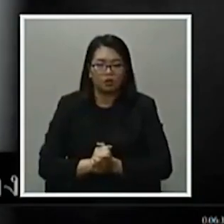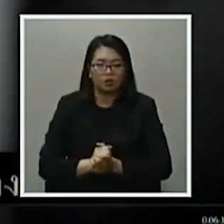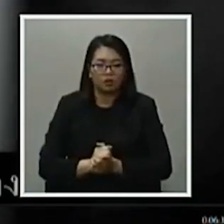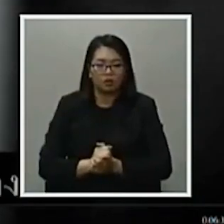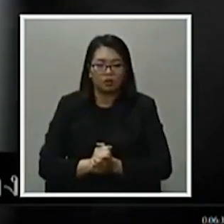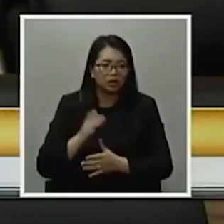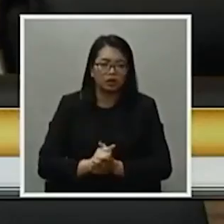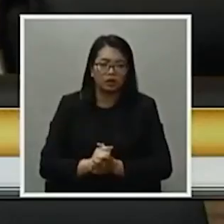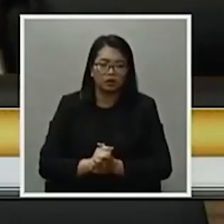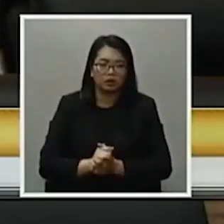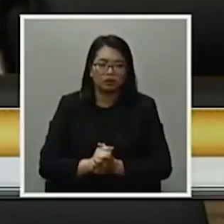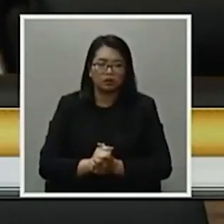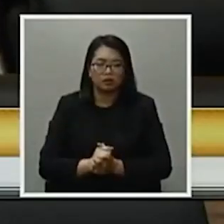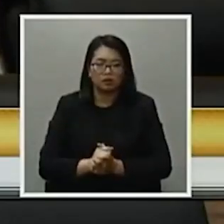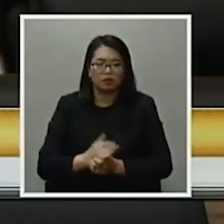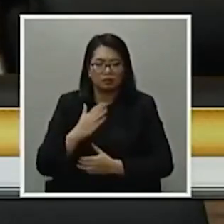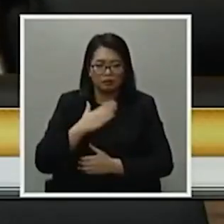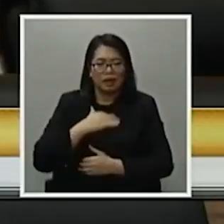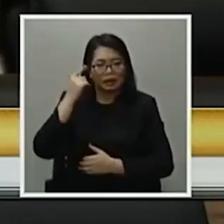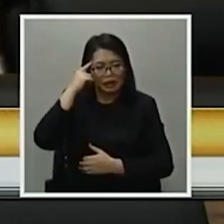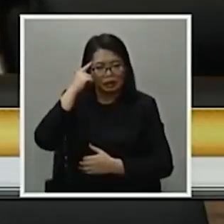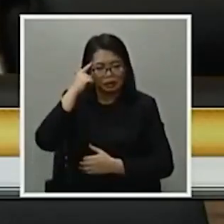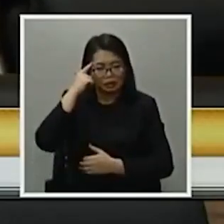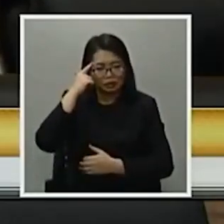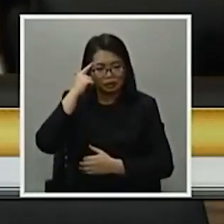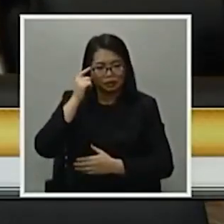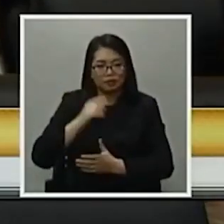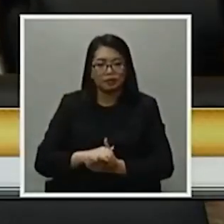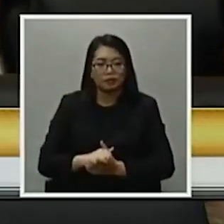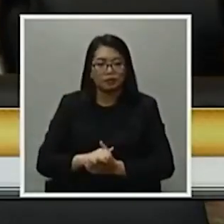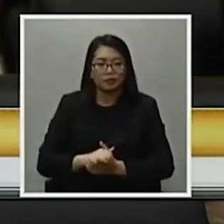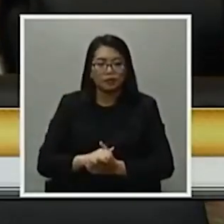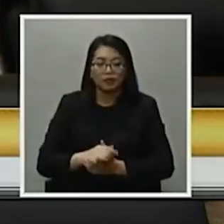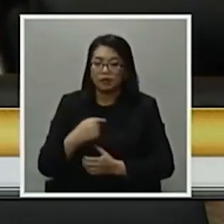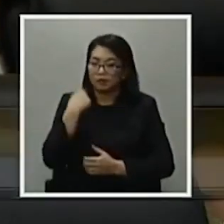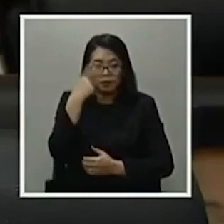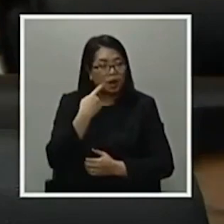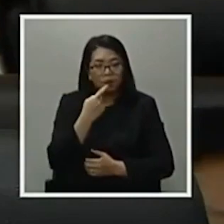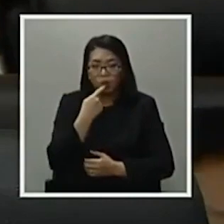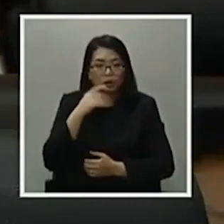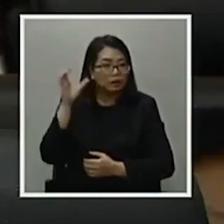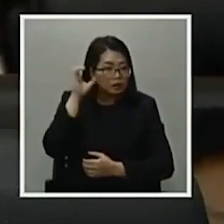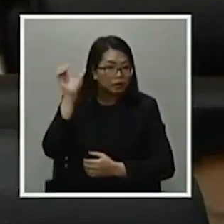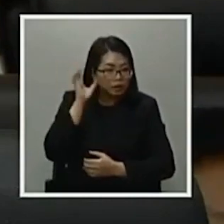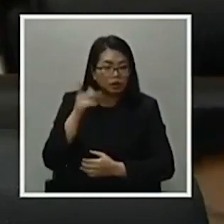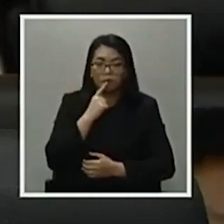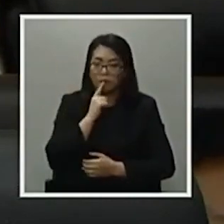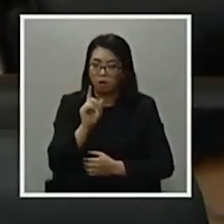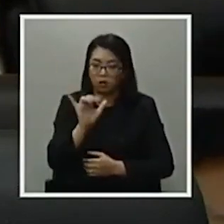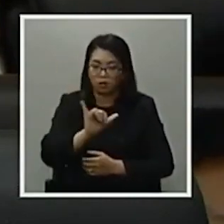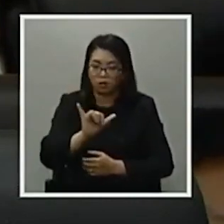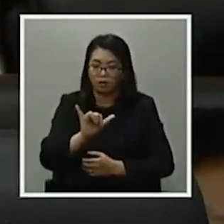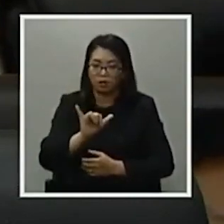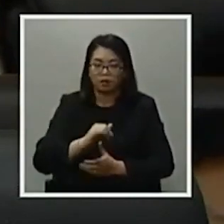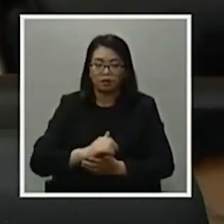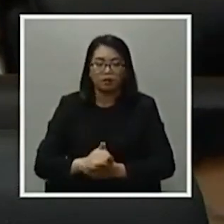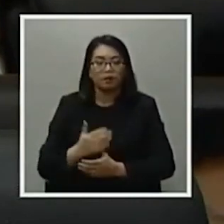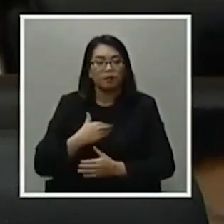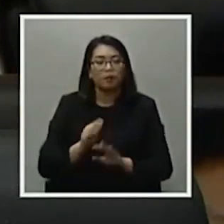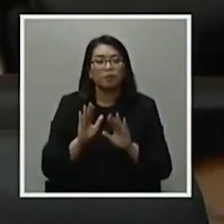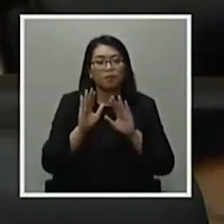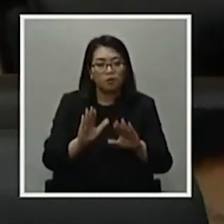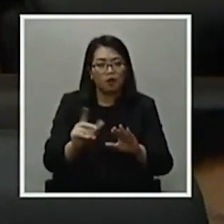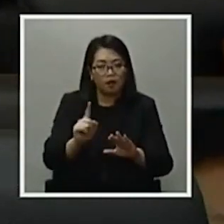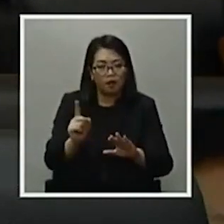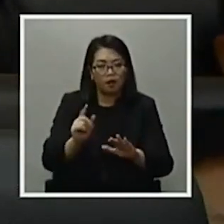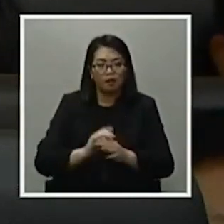นที่ทำ เอาอย่างนี้ดีกว่าครับ ยังไม่มีใครพูดว่าเชื่อหรือไม่เชื่อครับ ครับ เชิญอภิปรายต่อ ผมอย่างนี้ครับท่านประธานผมฝากผม